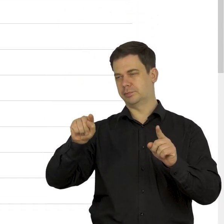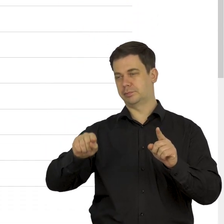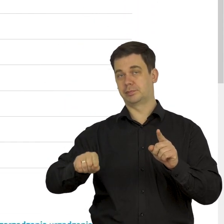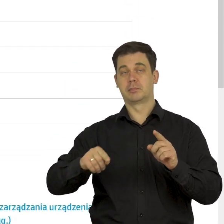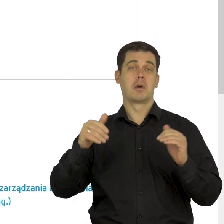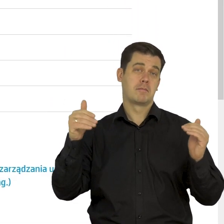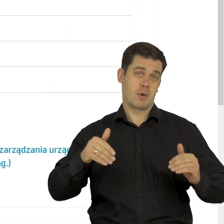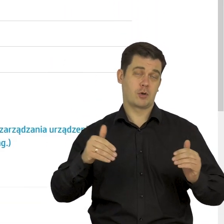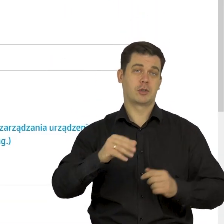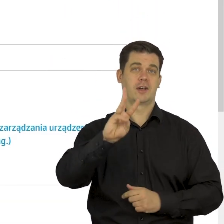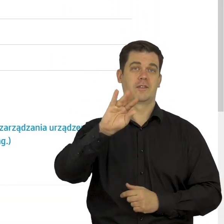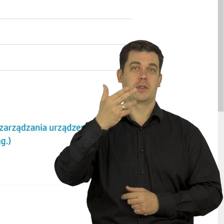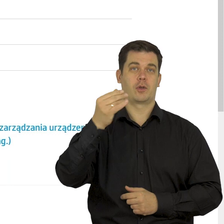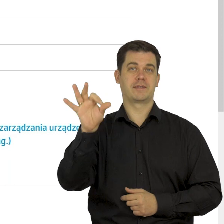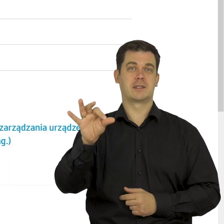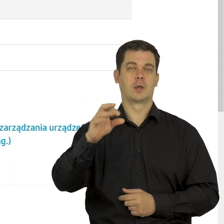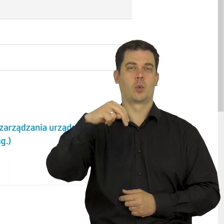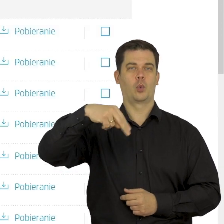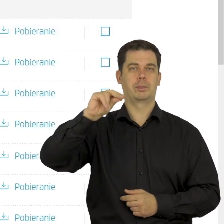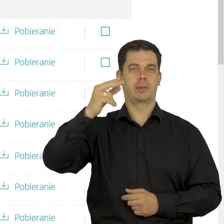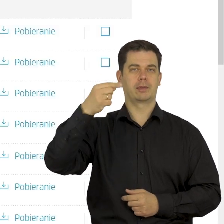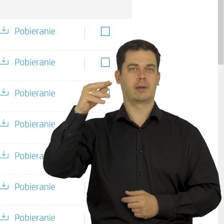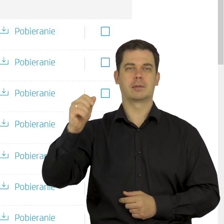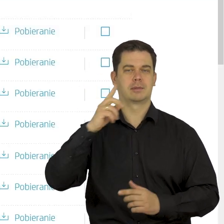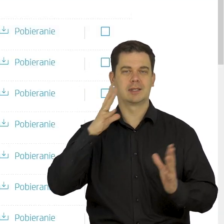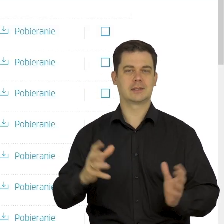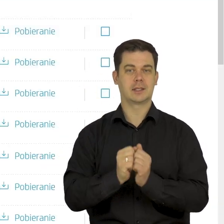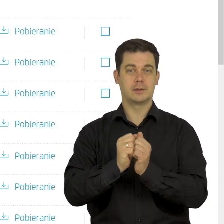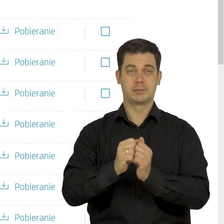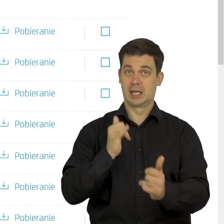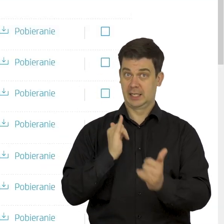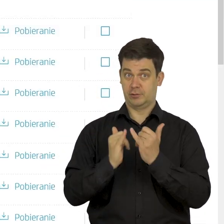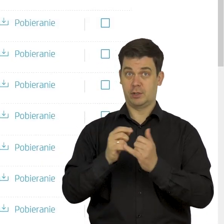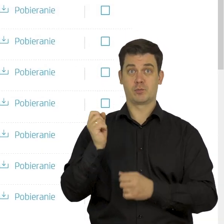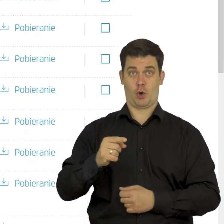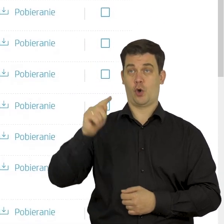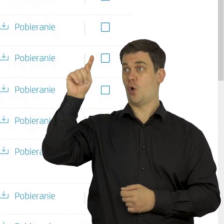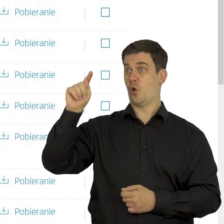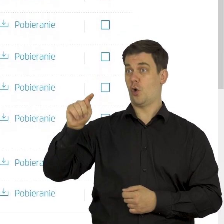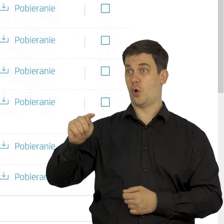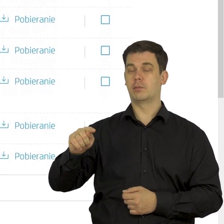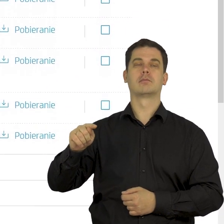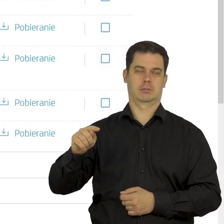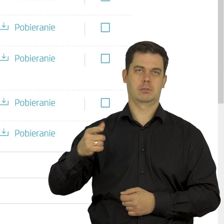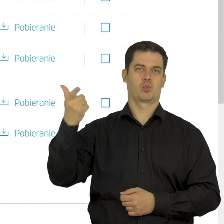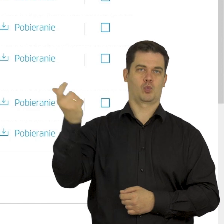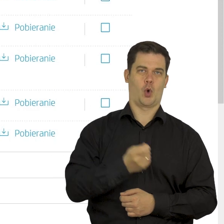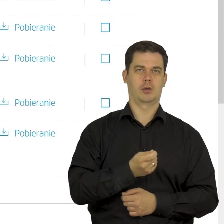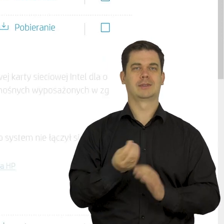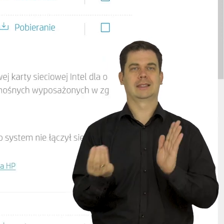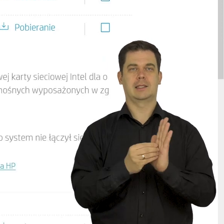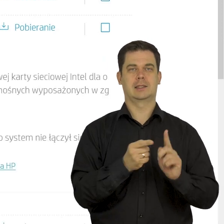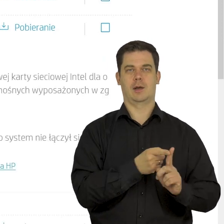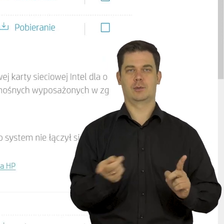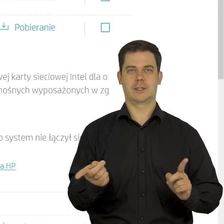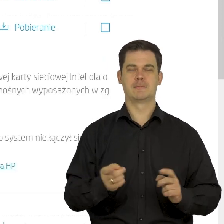urządzenia. Być może Windows Update go nie znalazł. Jeśli taki sterownik jest dostępny, to